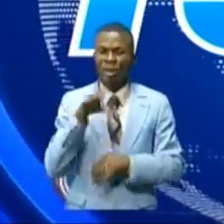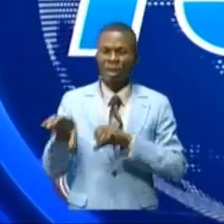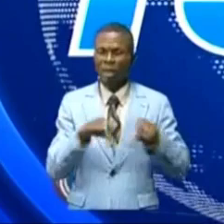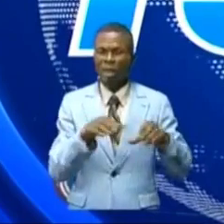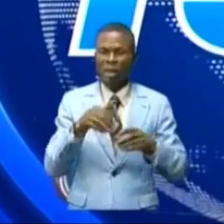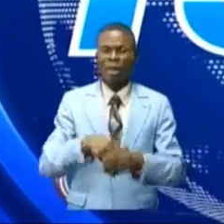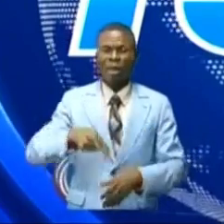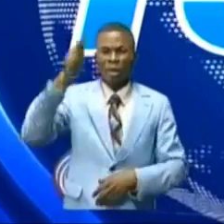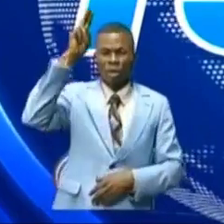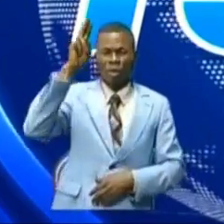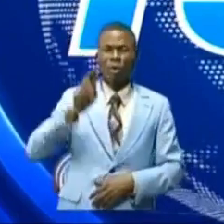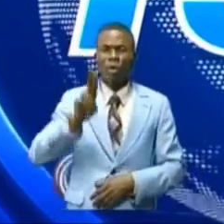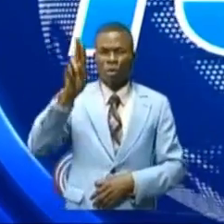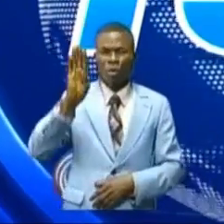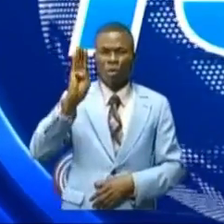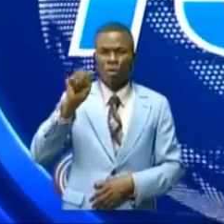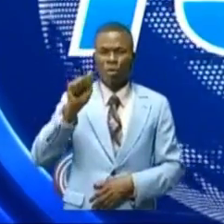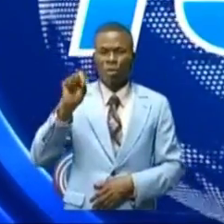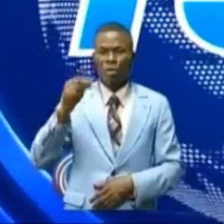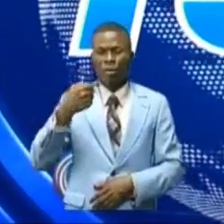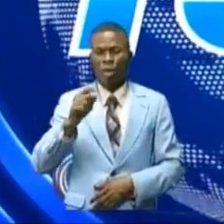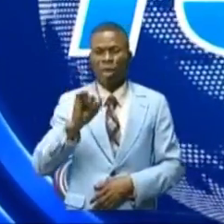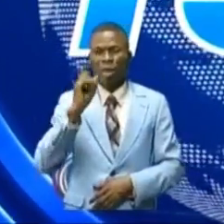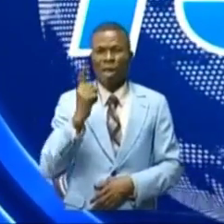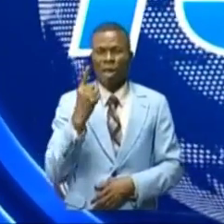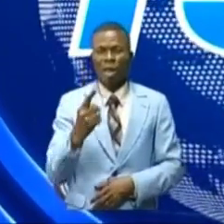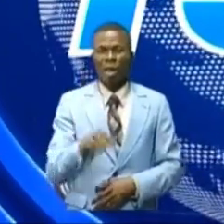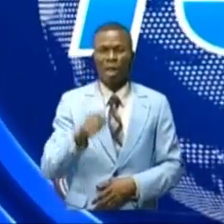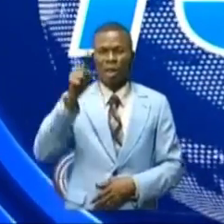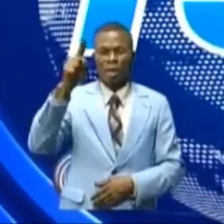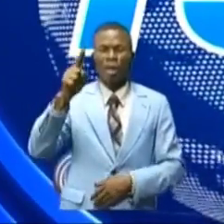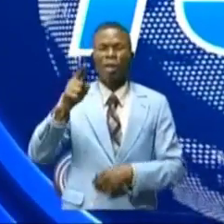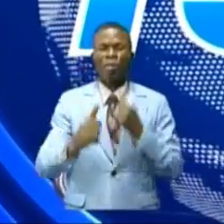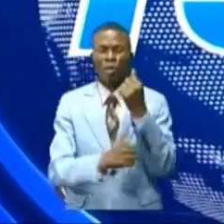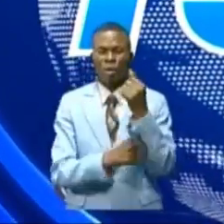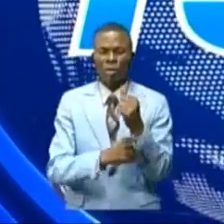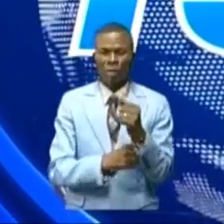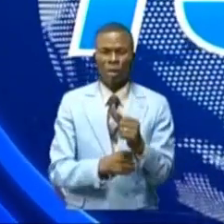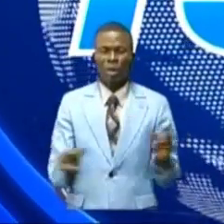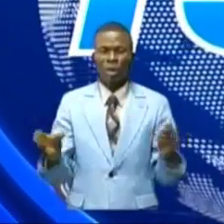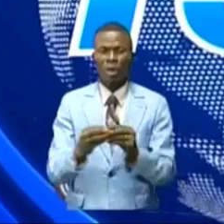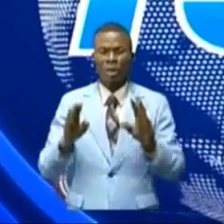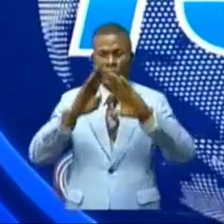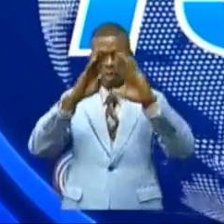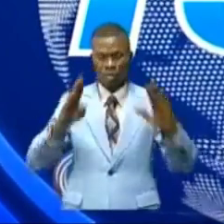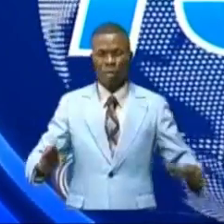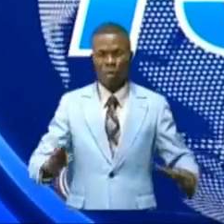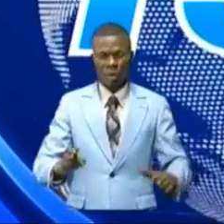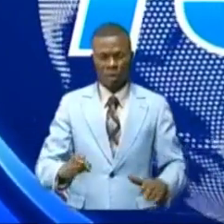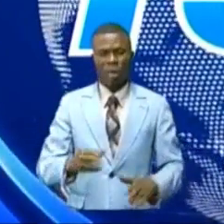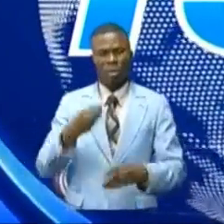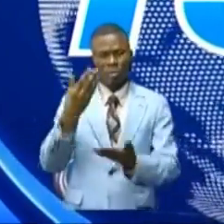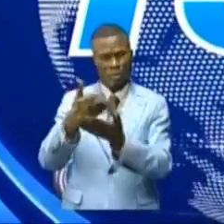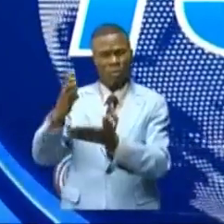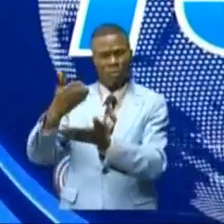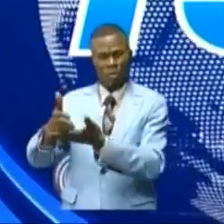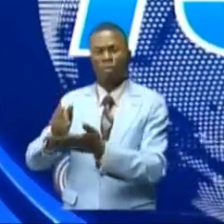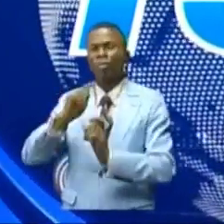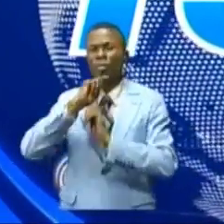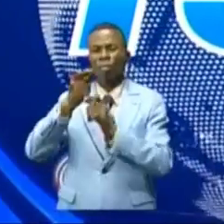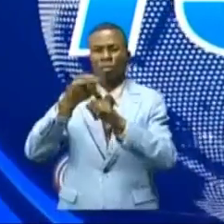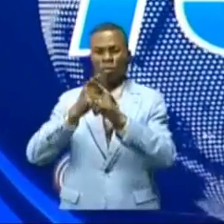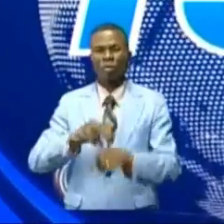les Nord-Ubangi. Plus de 1 900 personnes regroupées dans les ménages ont été servies. C'est un don